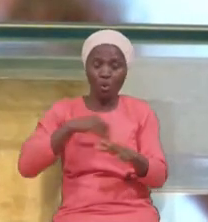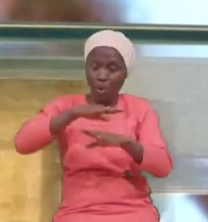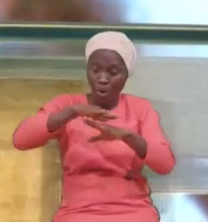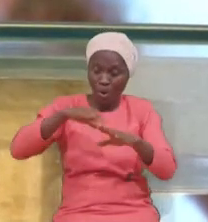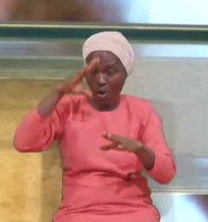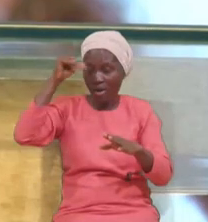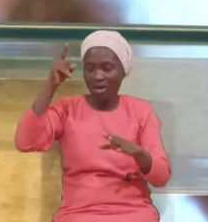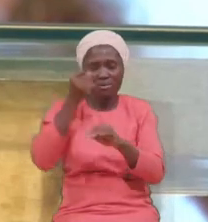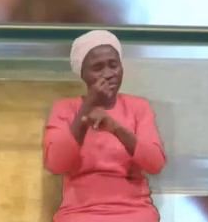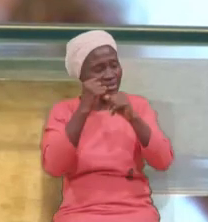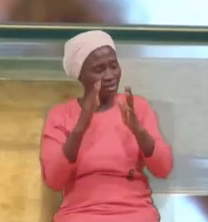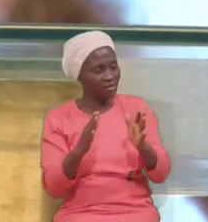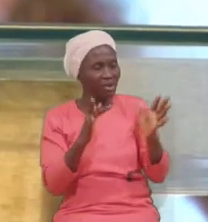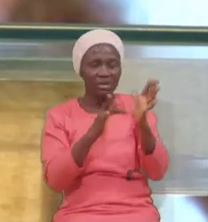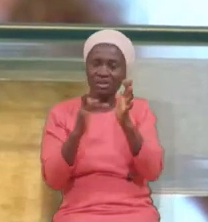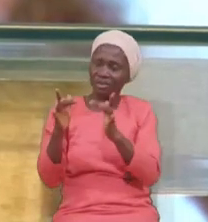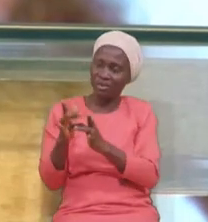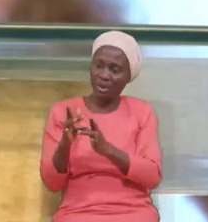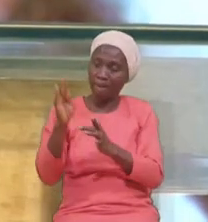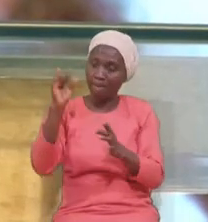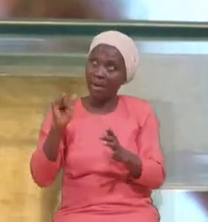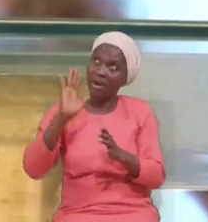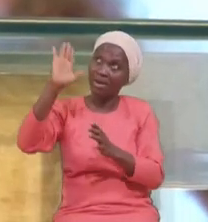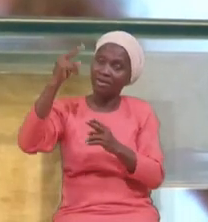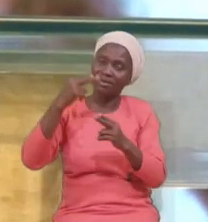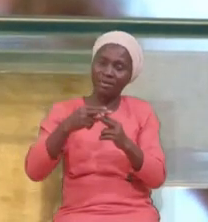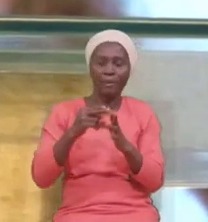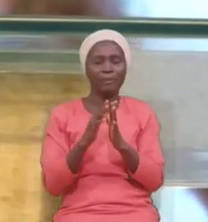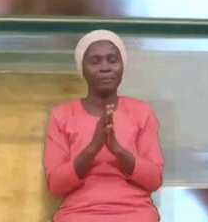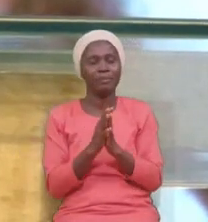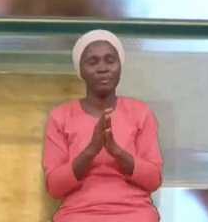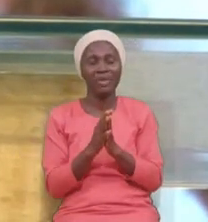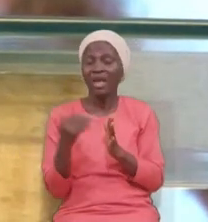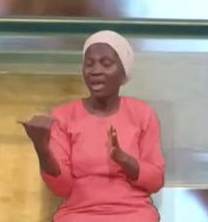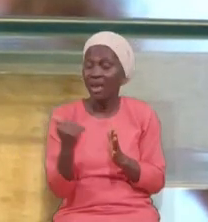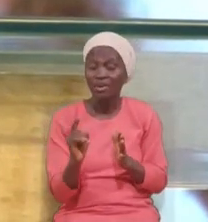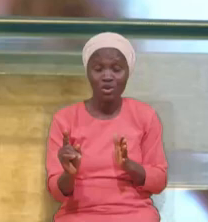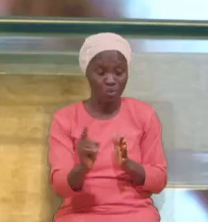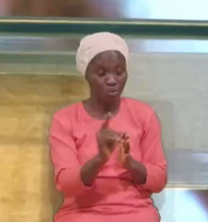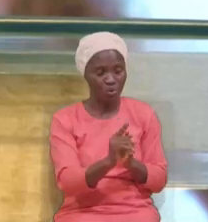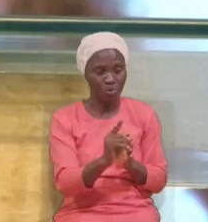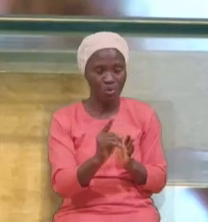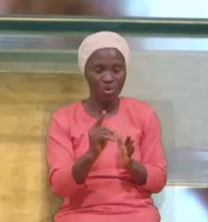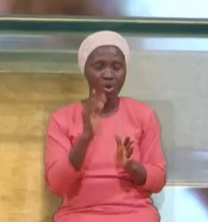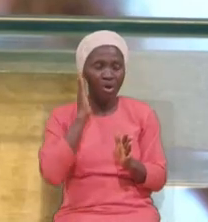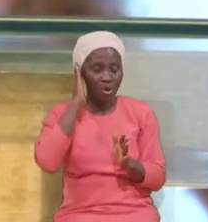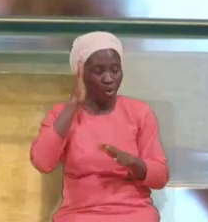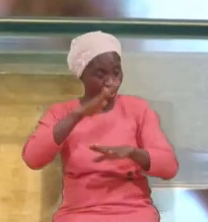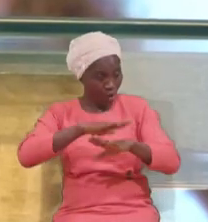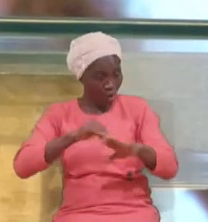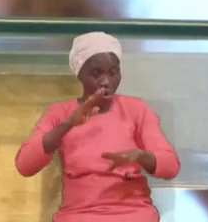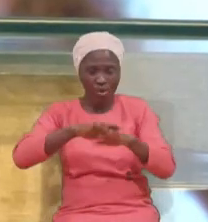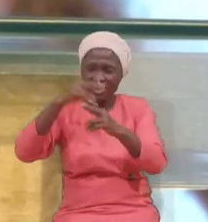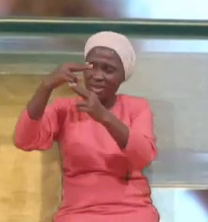Lorsque nous l'appelons Sauveur Jésus, nous l'appelons par son nom. Et quiconque